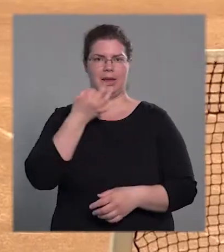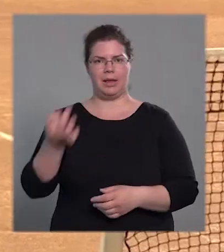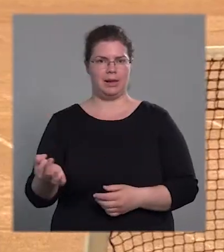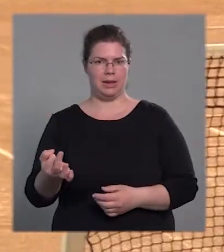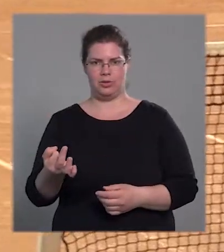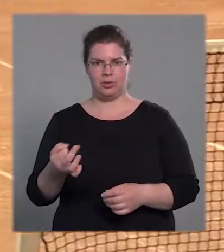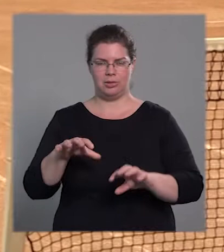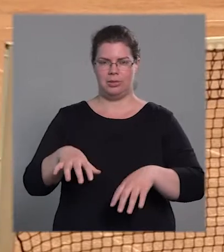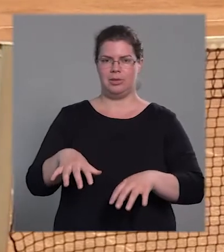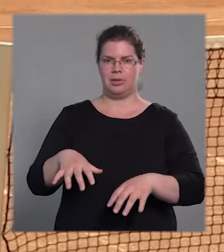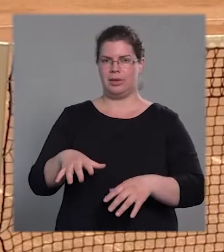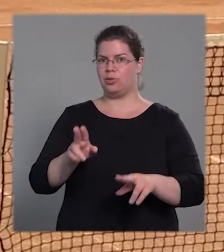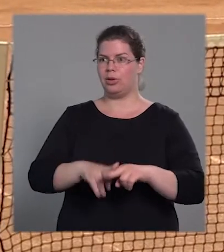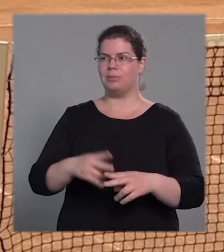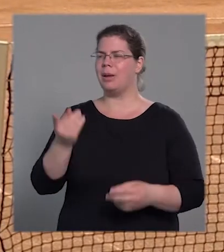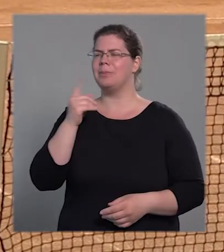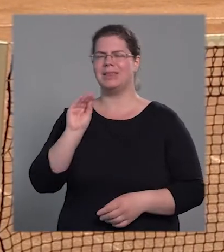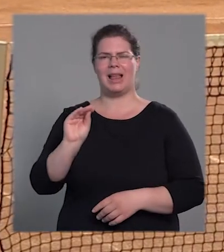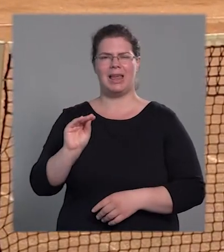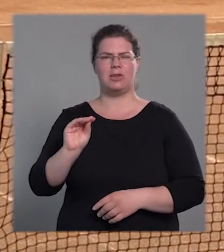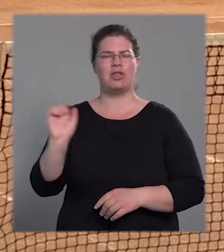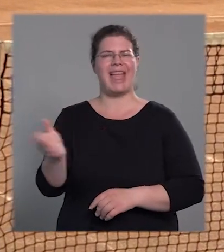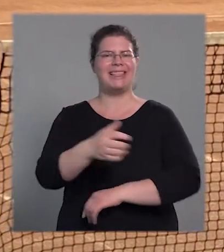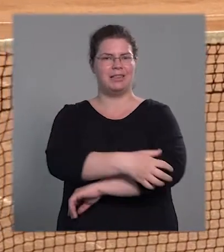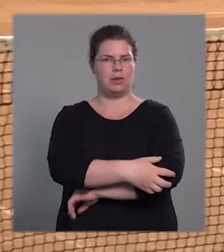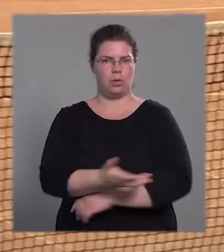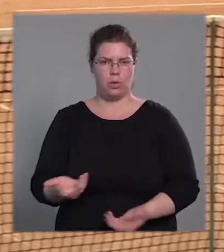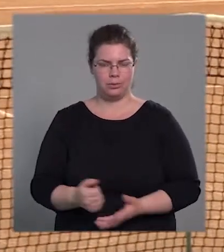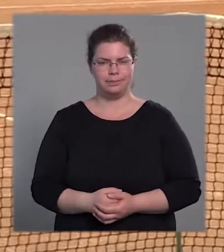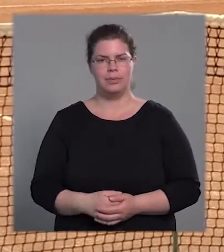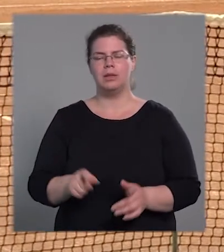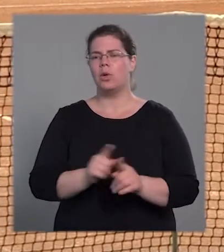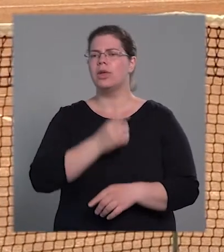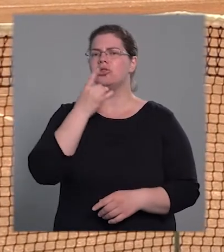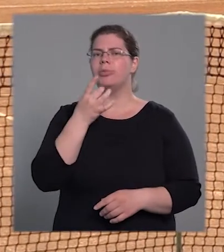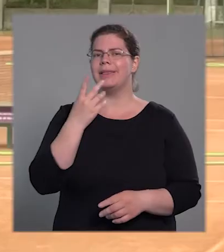valójában a teniszkönyök? A teniszkönyök az egy olyan speciális betegség,